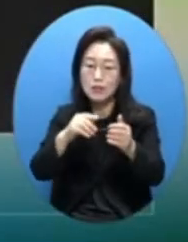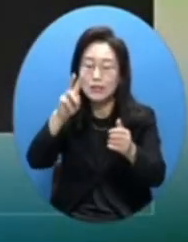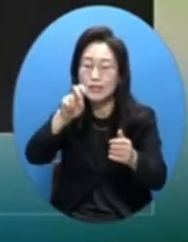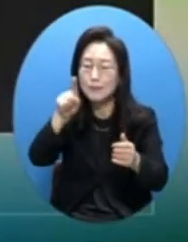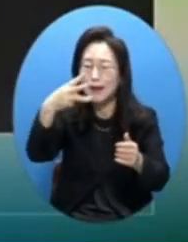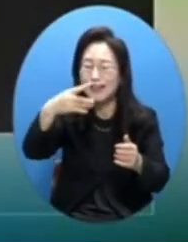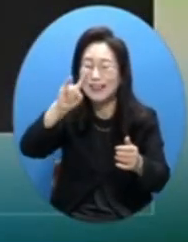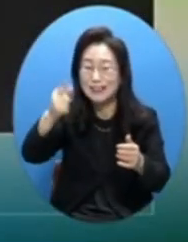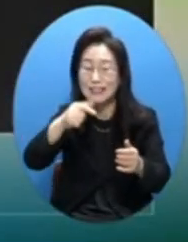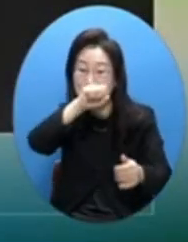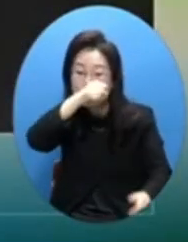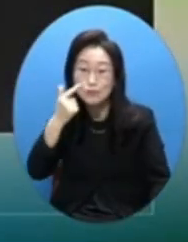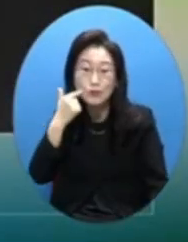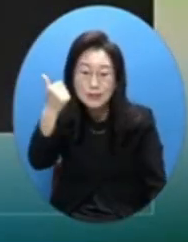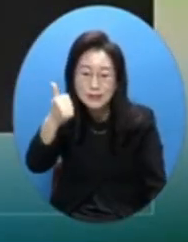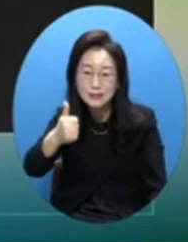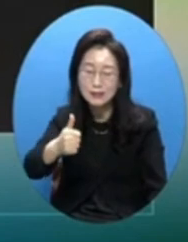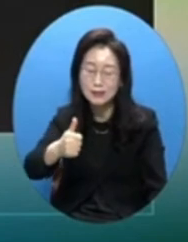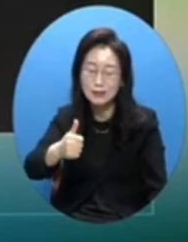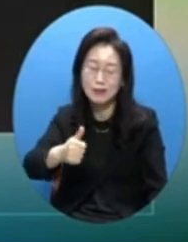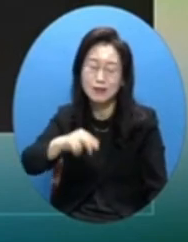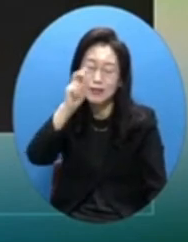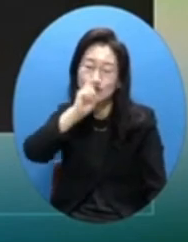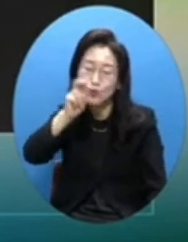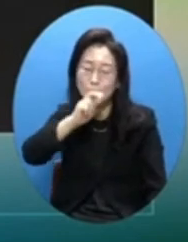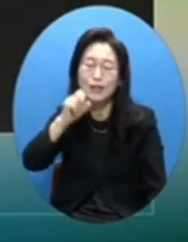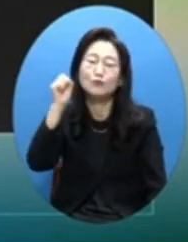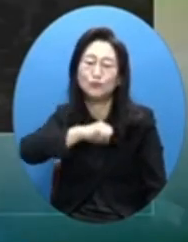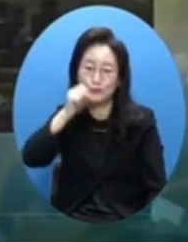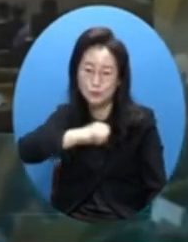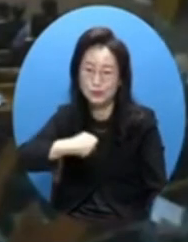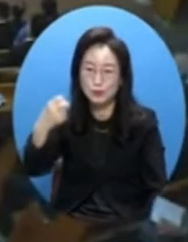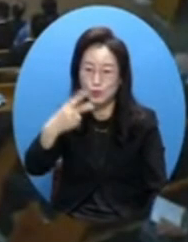불렀습니다. 또 존슨 대통령이 장례식할 때